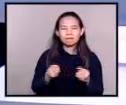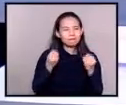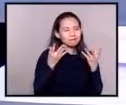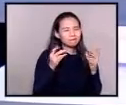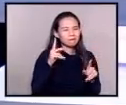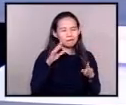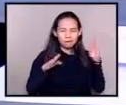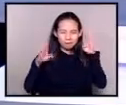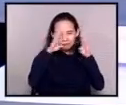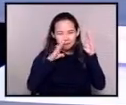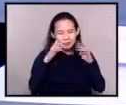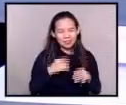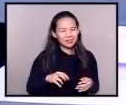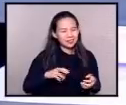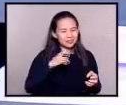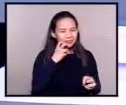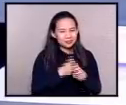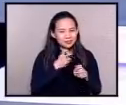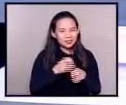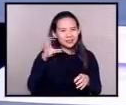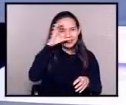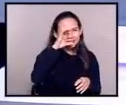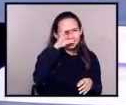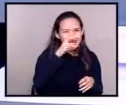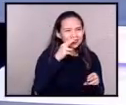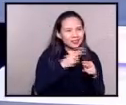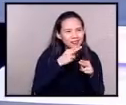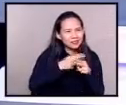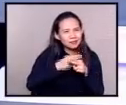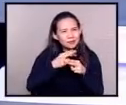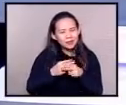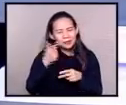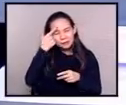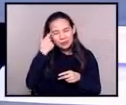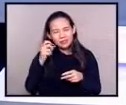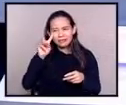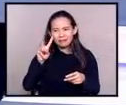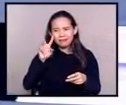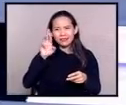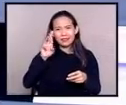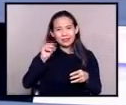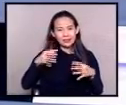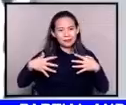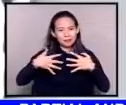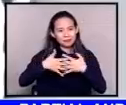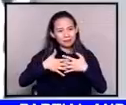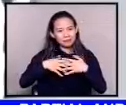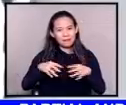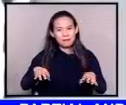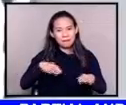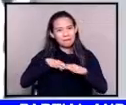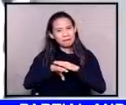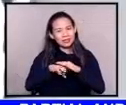mano-mano paghanap ng pangalan ng mga botante dahil biglang hindi gumana ang voters registration verifying machine. Para po sa update, tumakson live mula sa